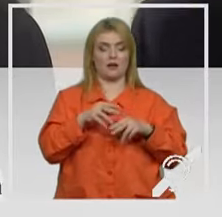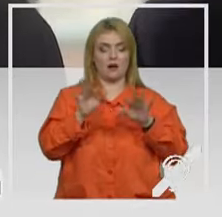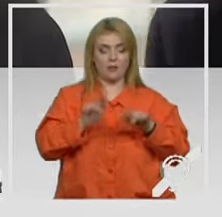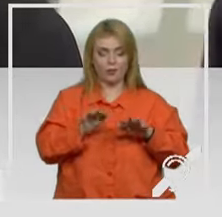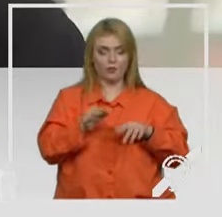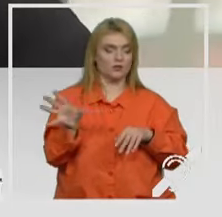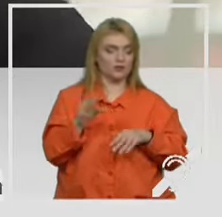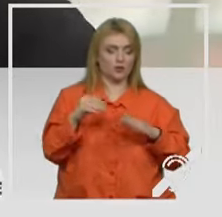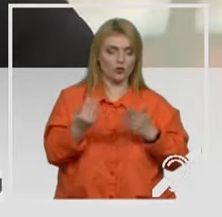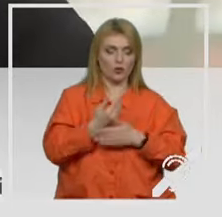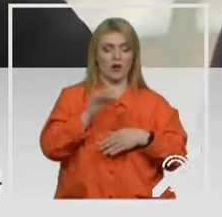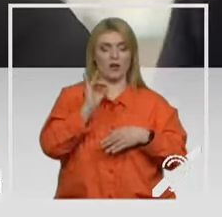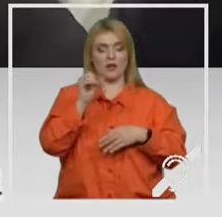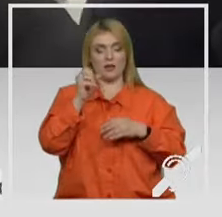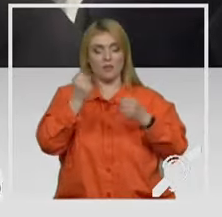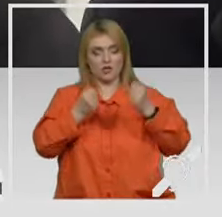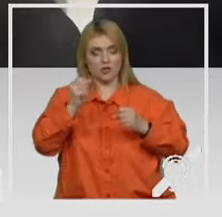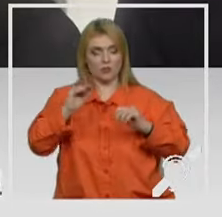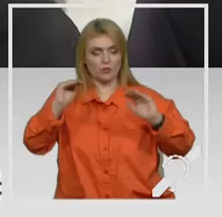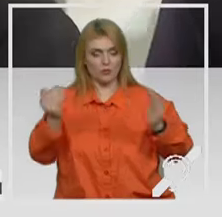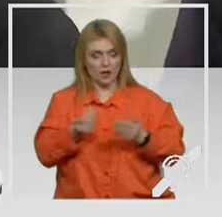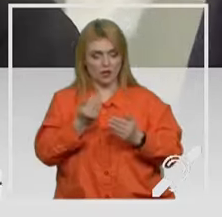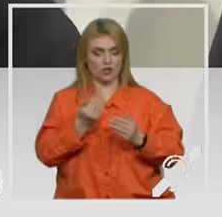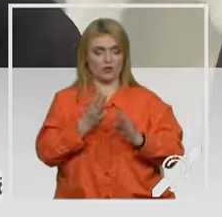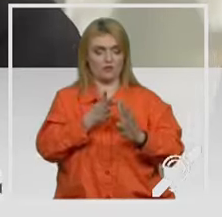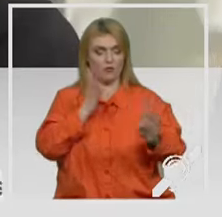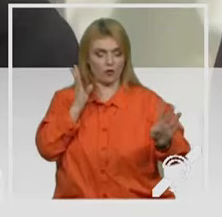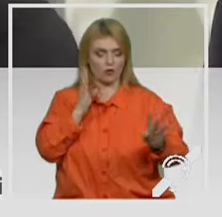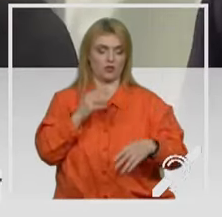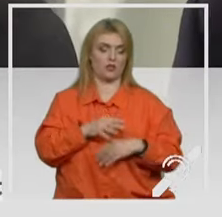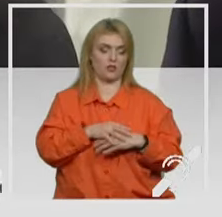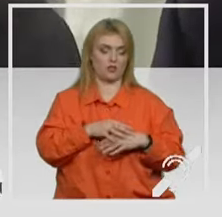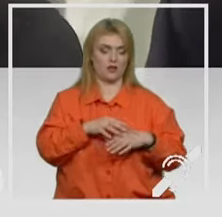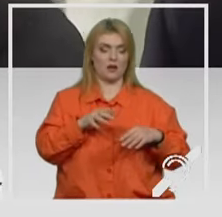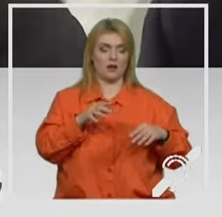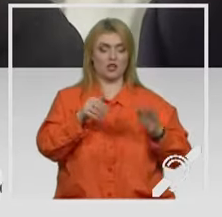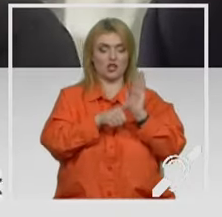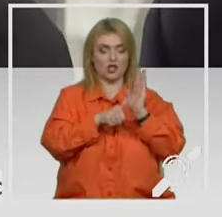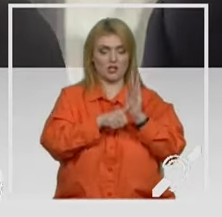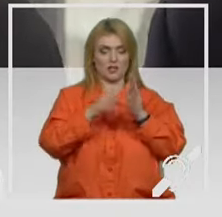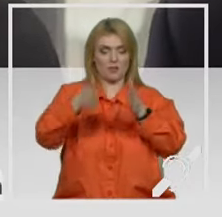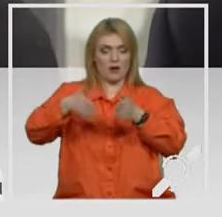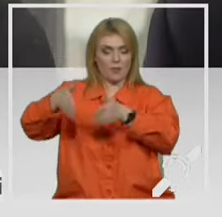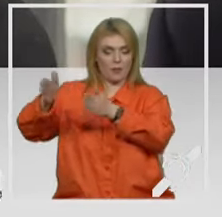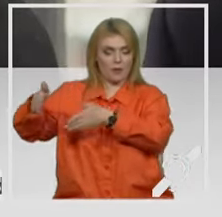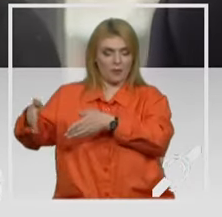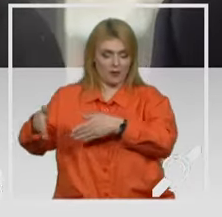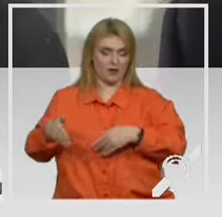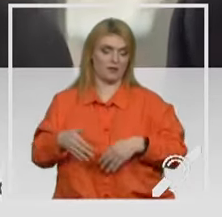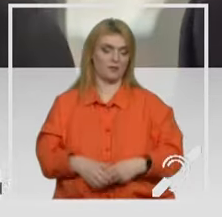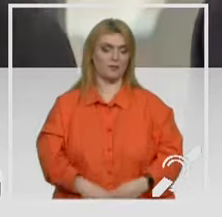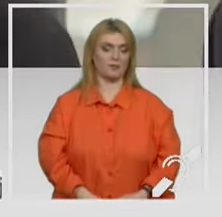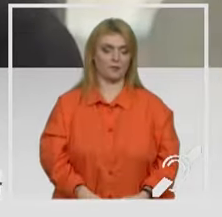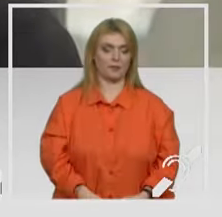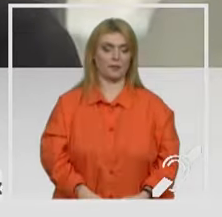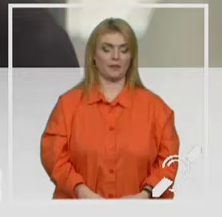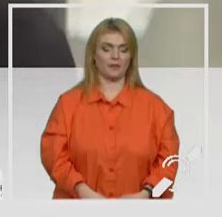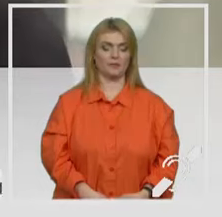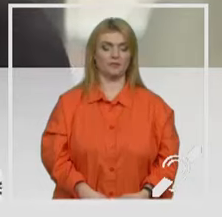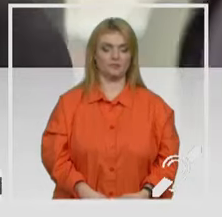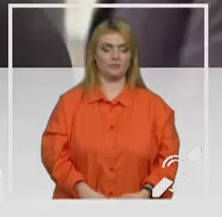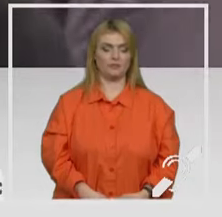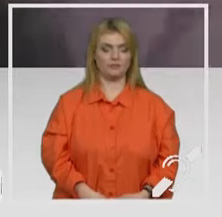enable people and goods to cross the border easily, but also what I didn't see here is what